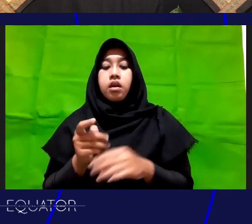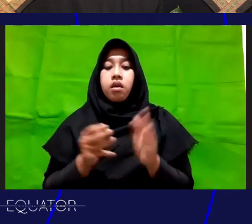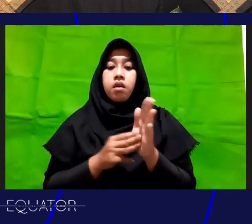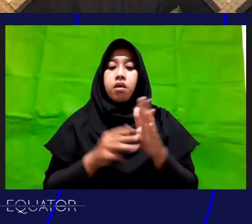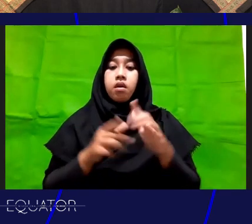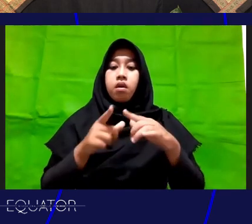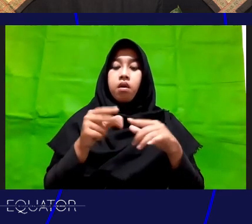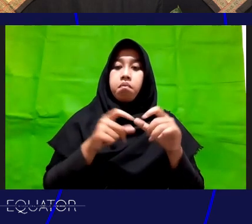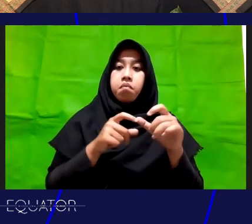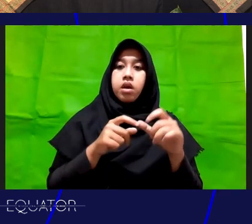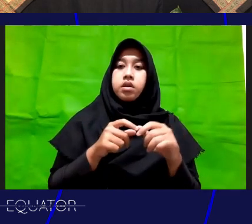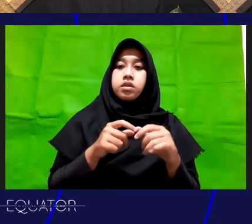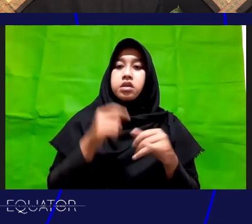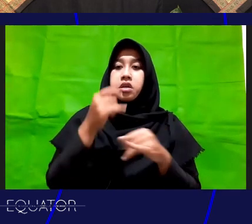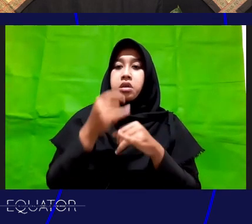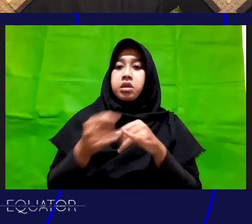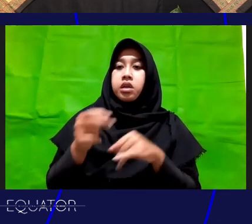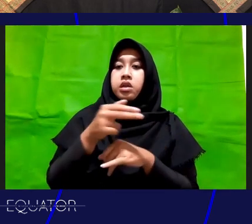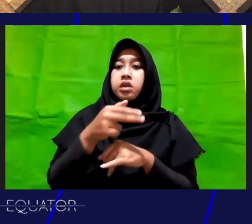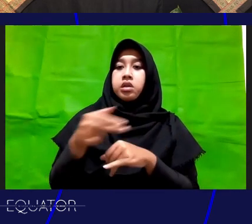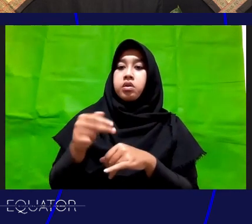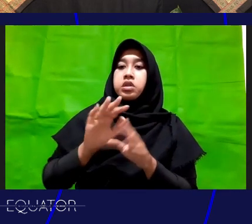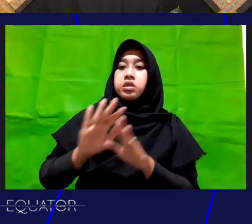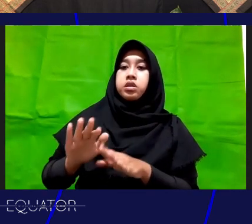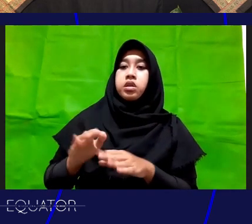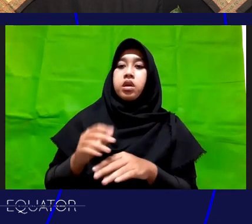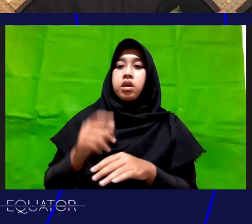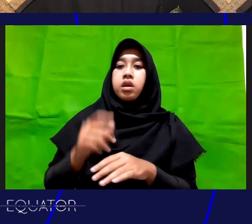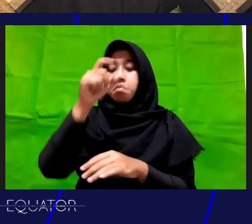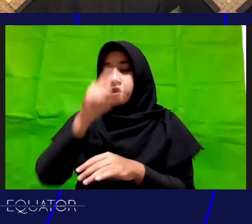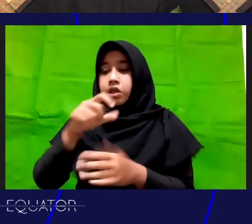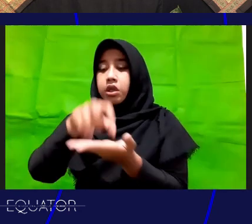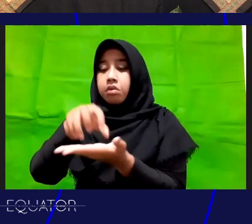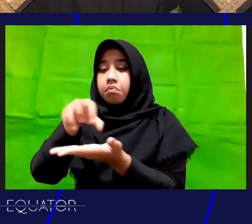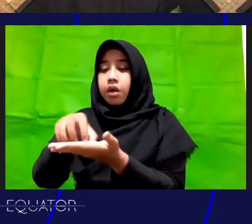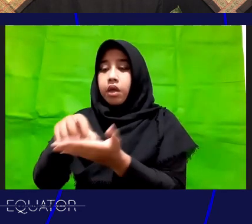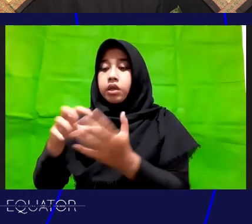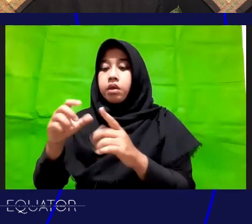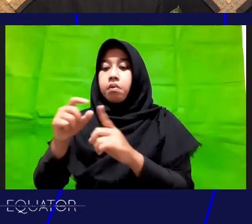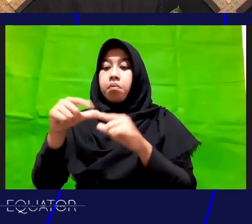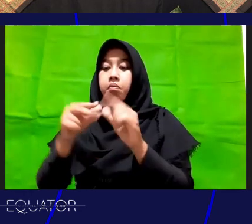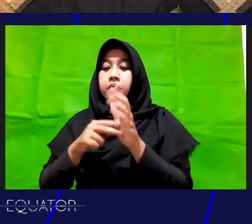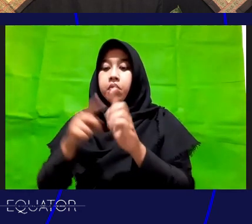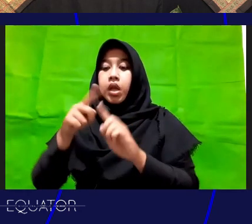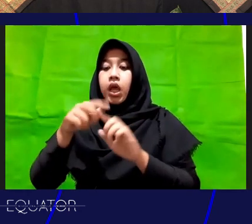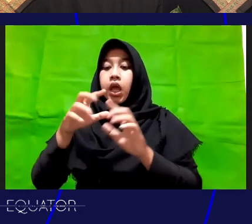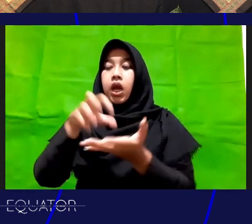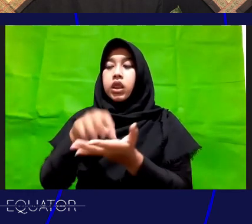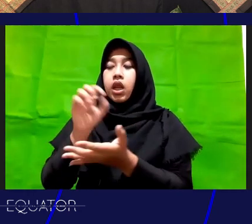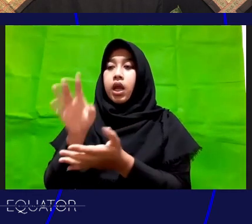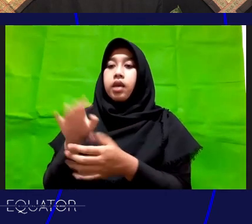ke Mars. Gitu. Indonesia mau mencari tempat di planet lain, atau kita sudah pernah ke bulan. Tapi mungkin